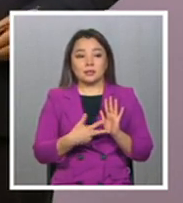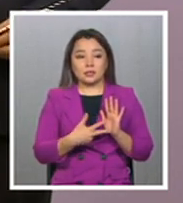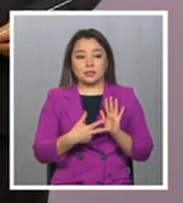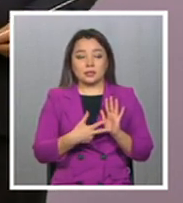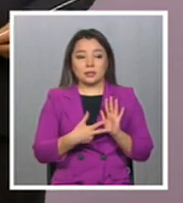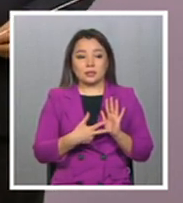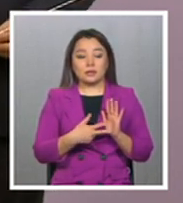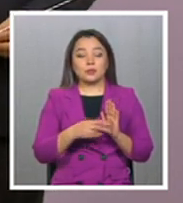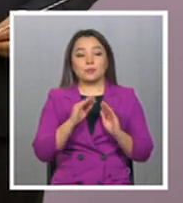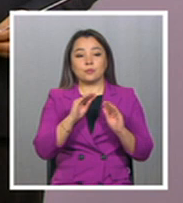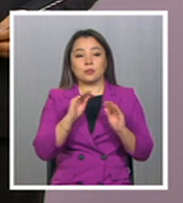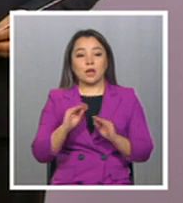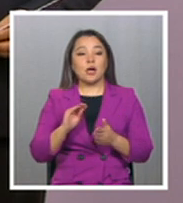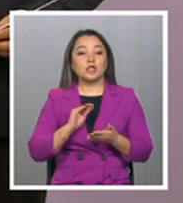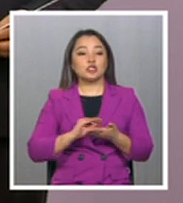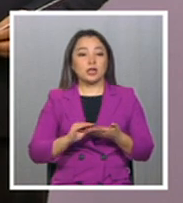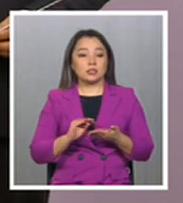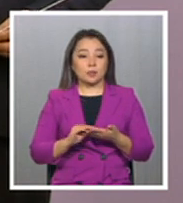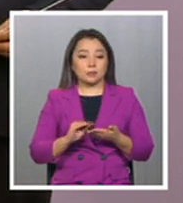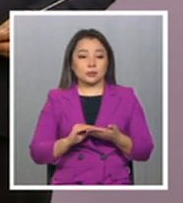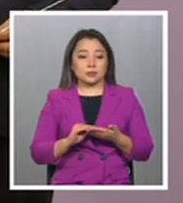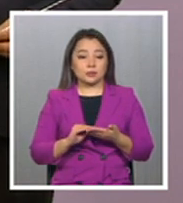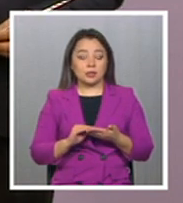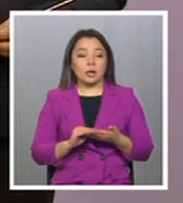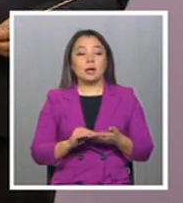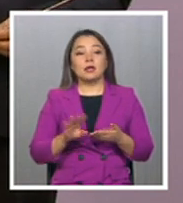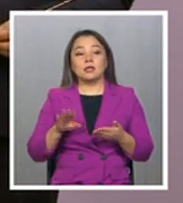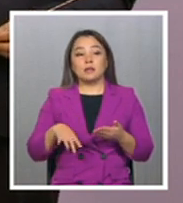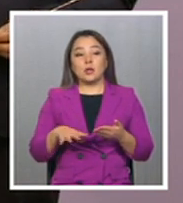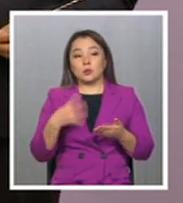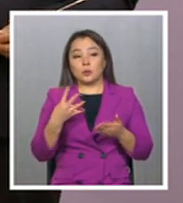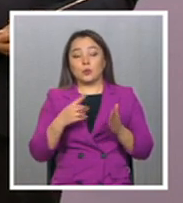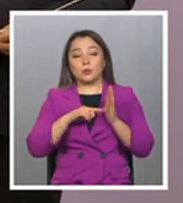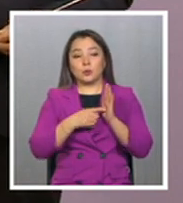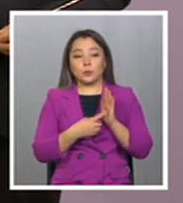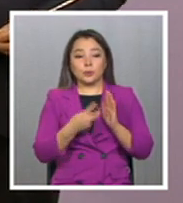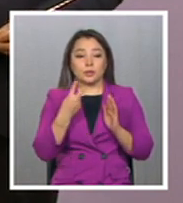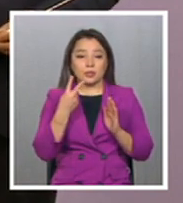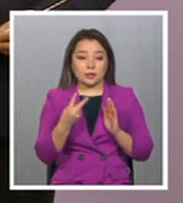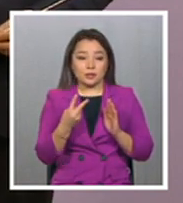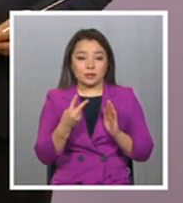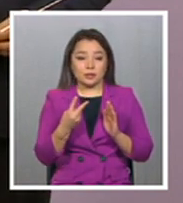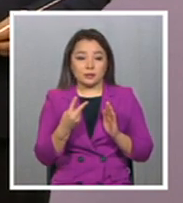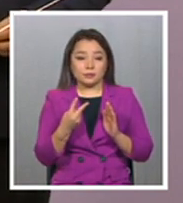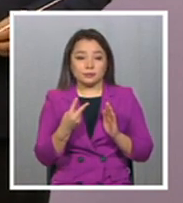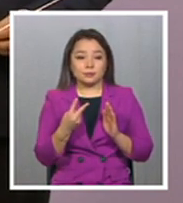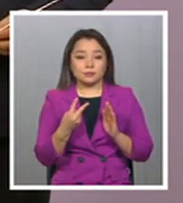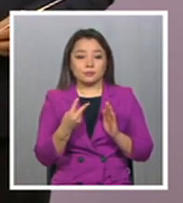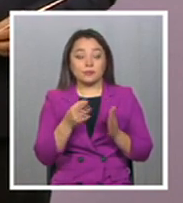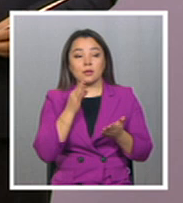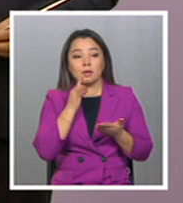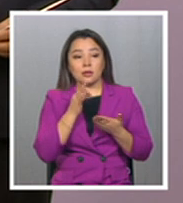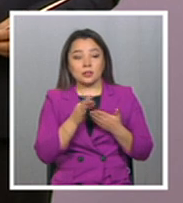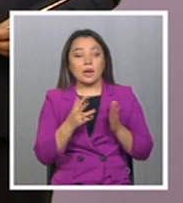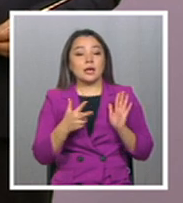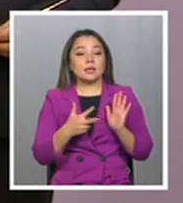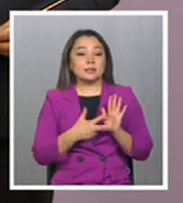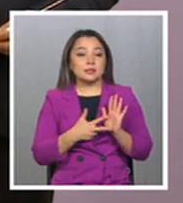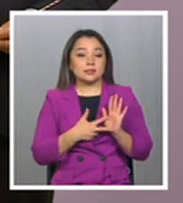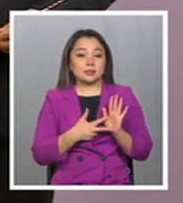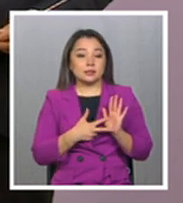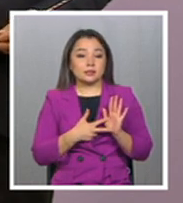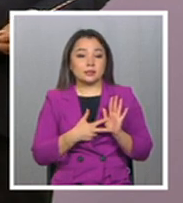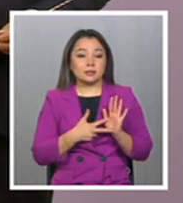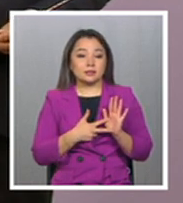8-ді бірліктердің астына жазамыз. Енді 4 бірлікті 2 ондыққа көбейтеміз. Нәтижеміз